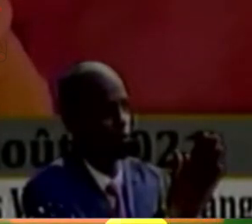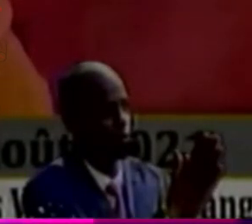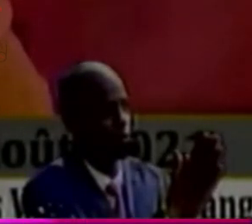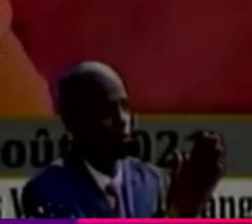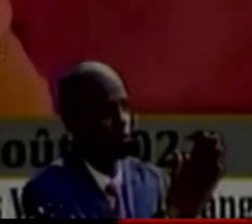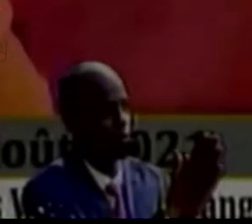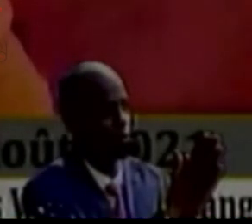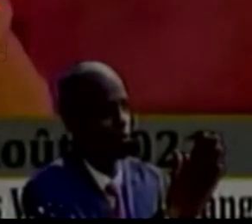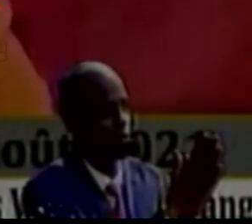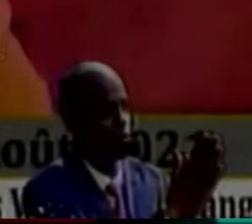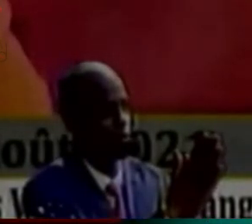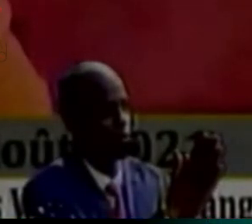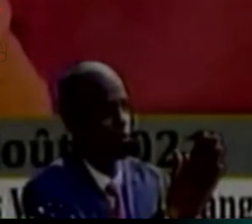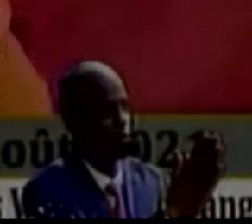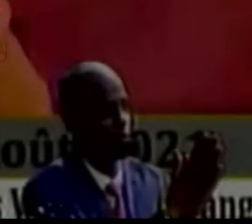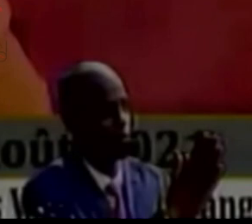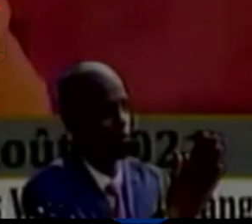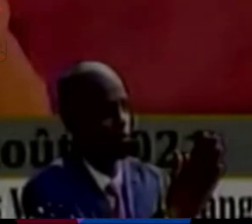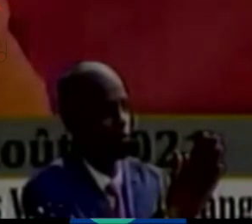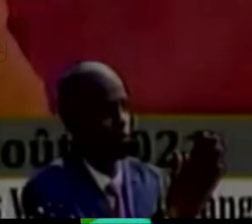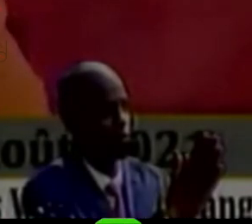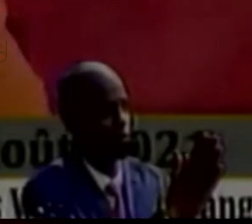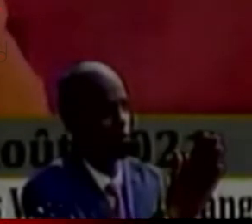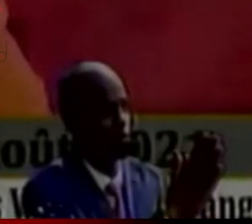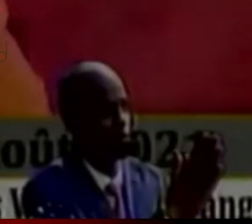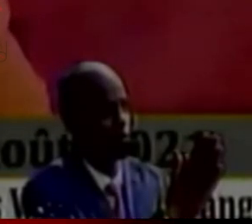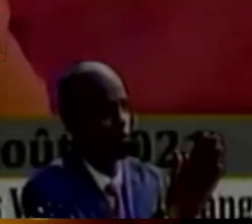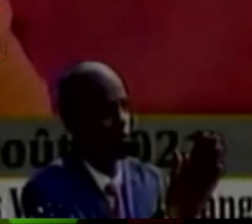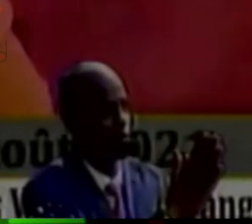d'Haïti et puis fait gros dégâts dans le grand site.